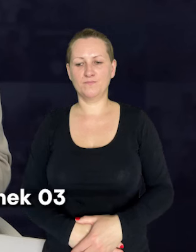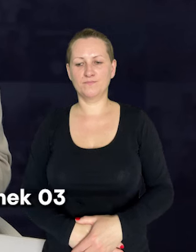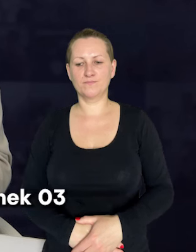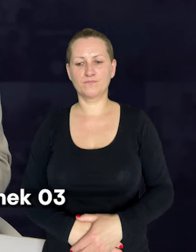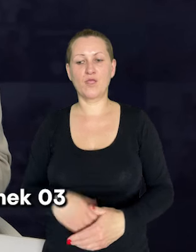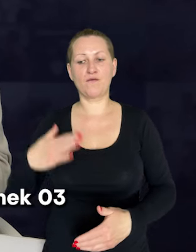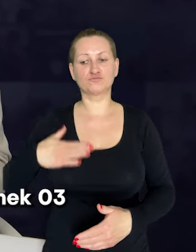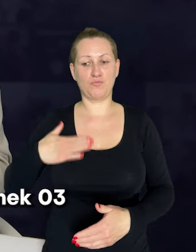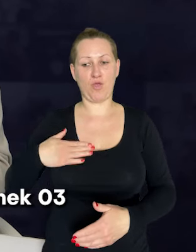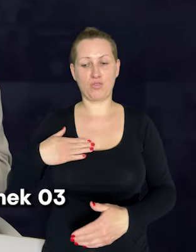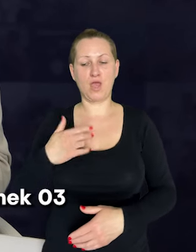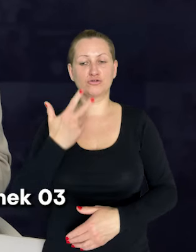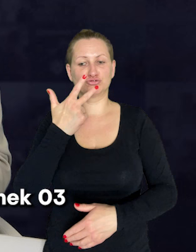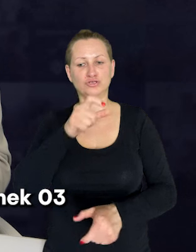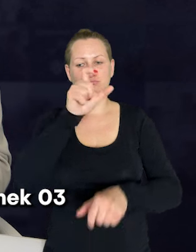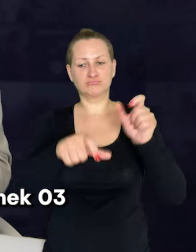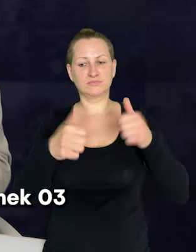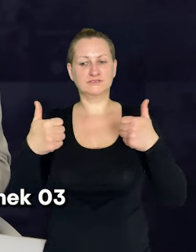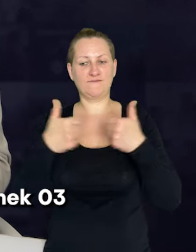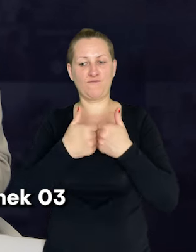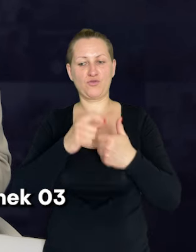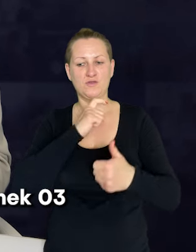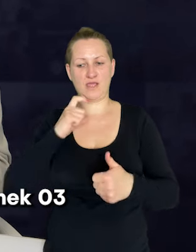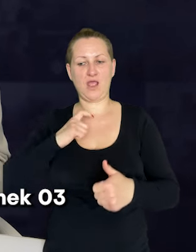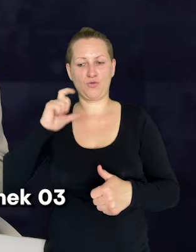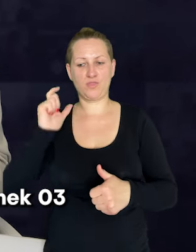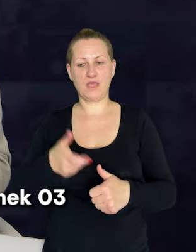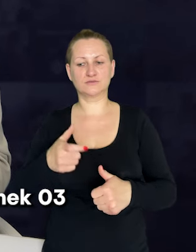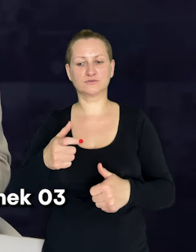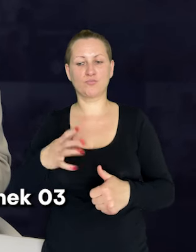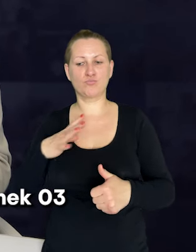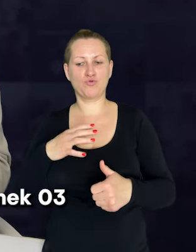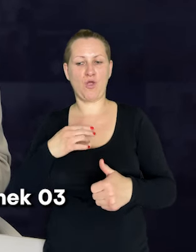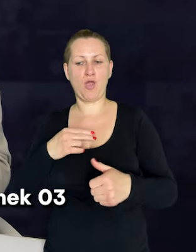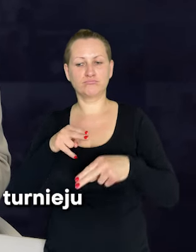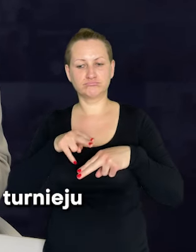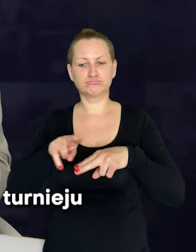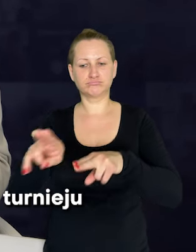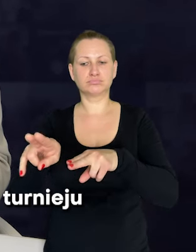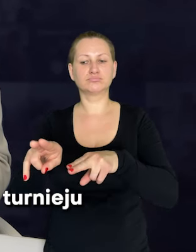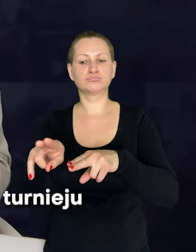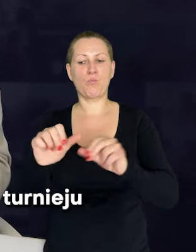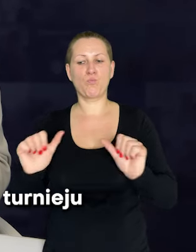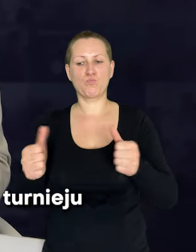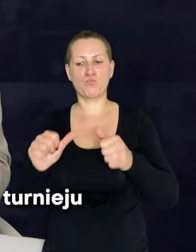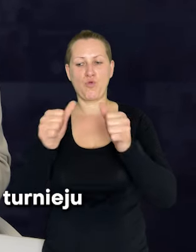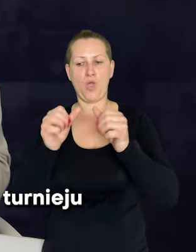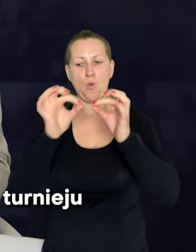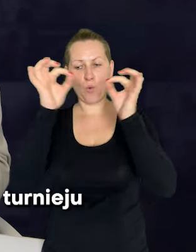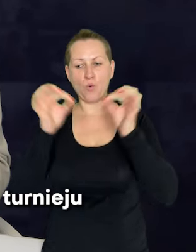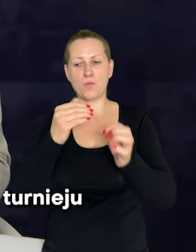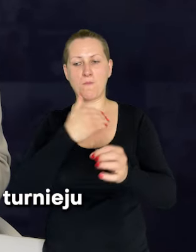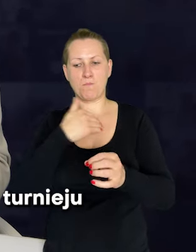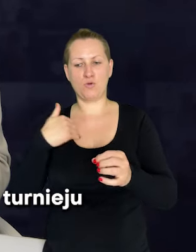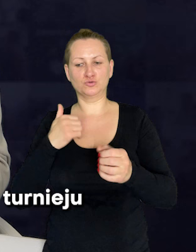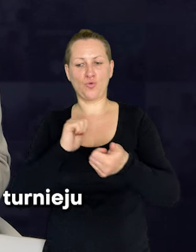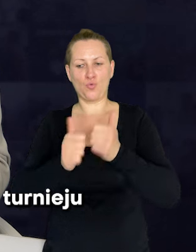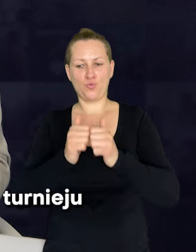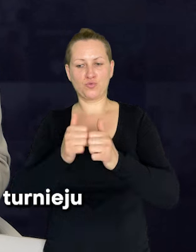W minioną sobotę 3 zawodników KS Beniaminek 03 Probe Starogardański brało udział w Pucharze DFN, ogólnopolskim